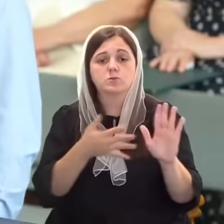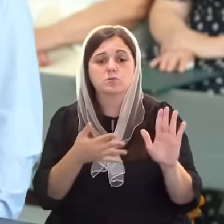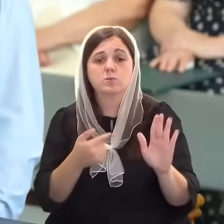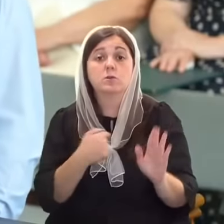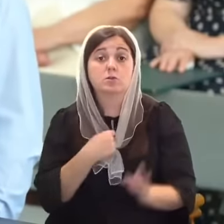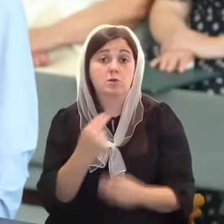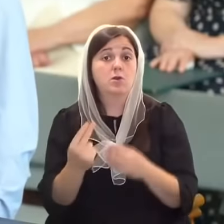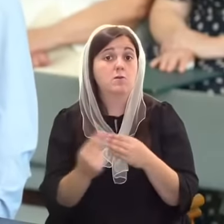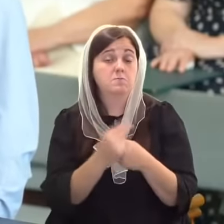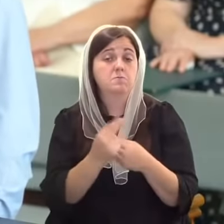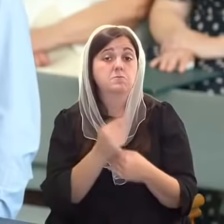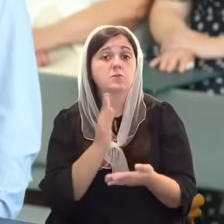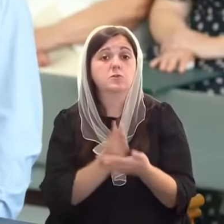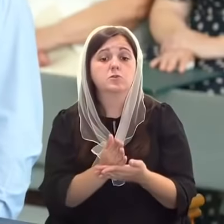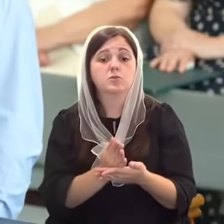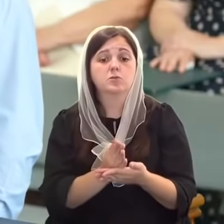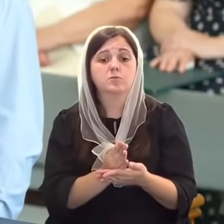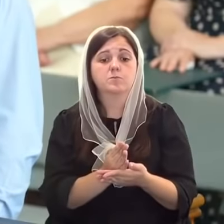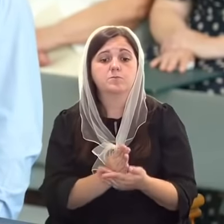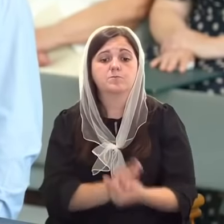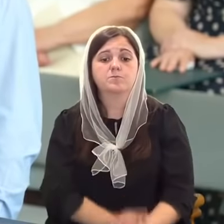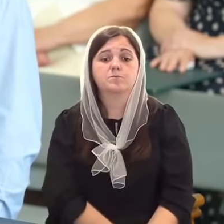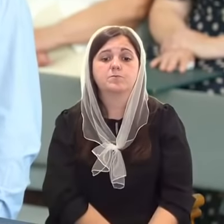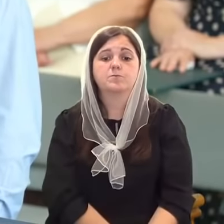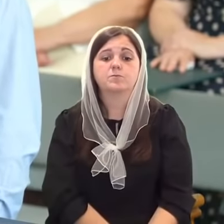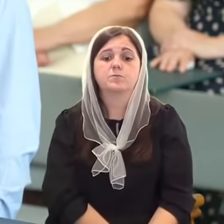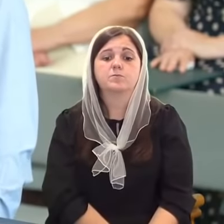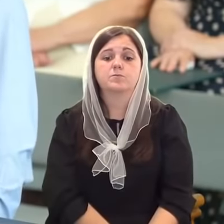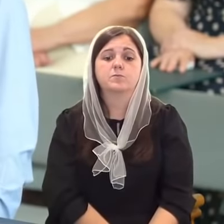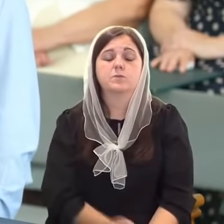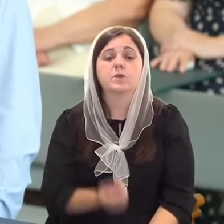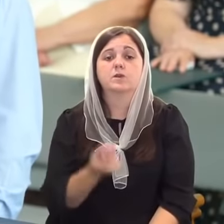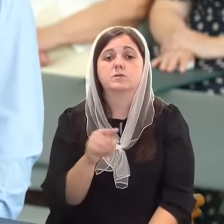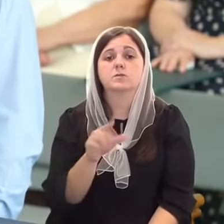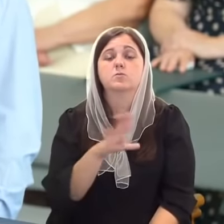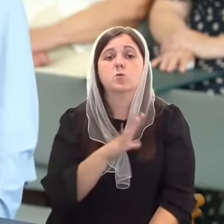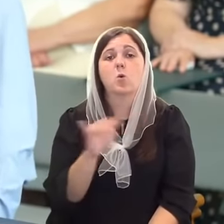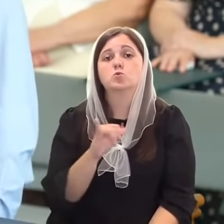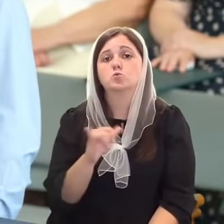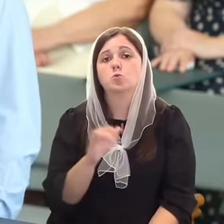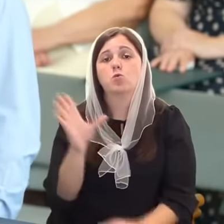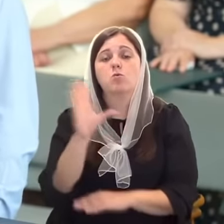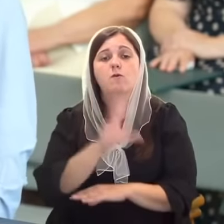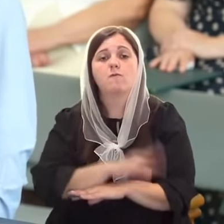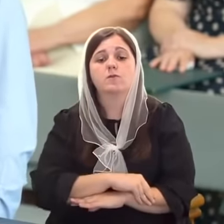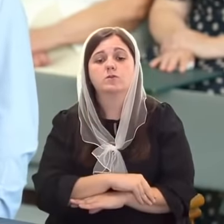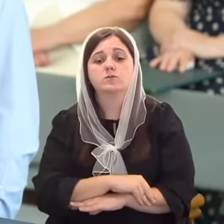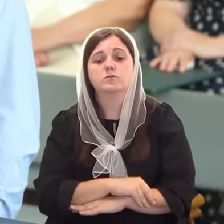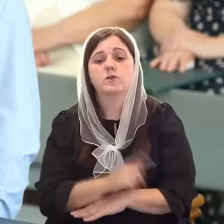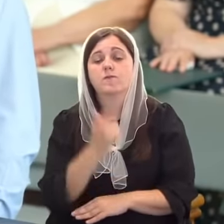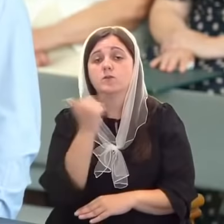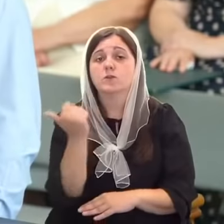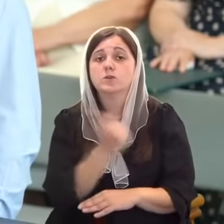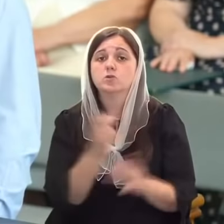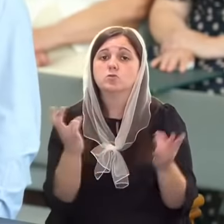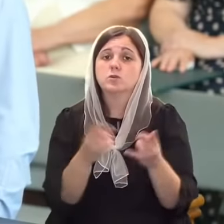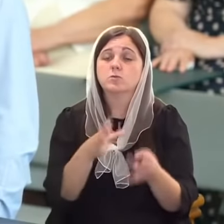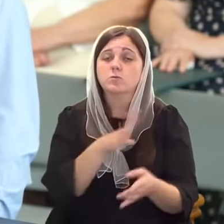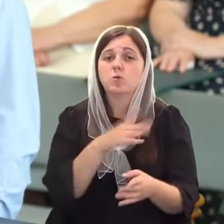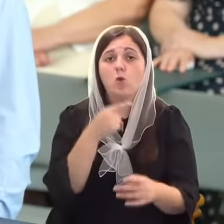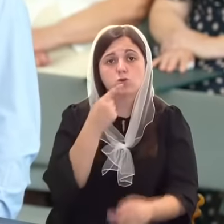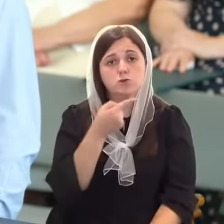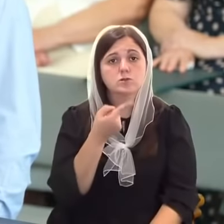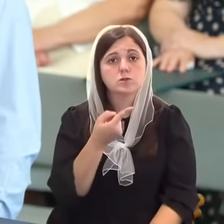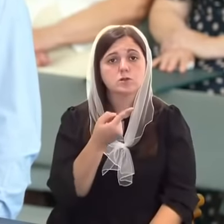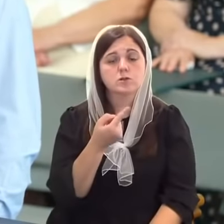его выучил буквально, наверное, за вечер. Это была суббота вечер, в воскресенье нужно было его рассказывать.